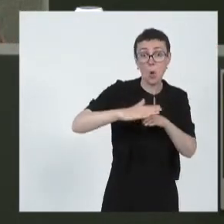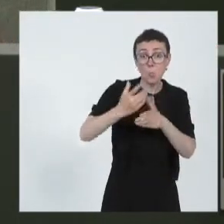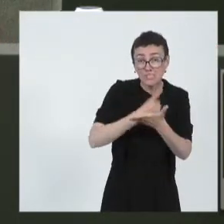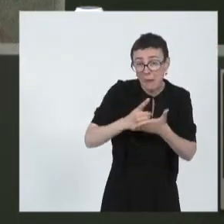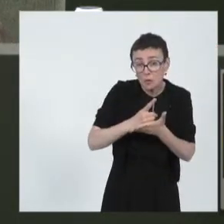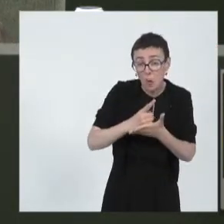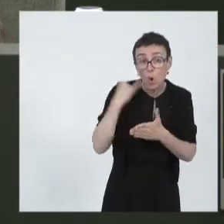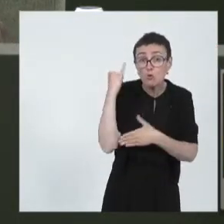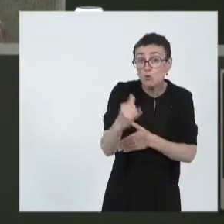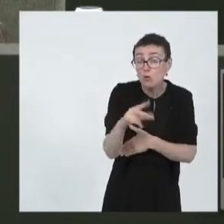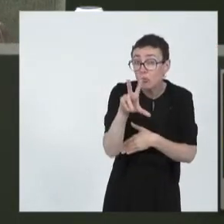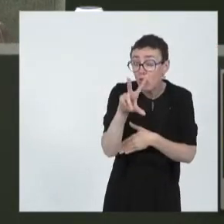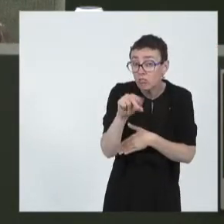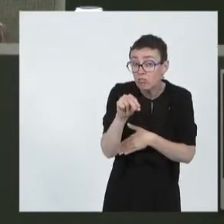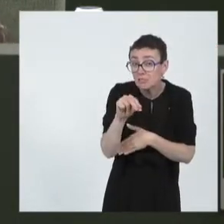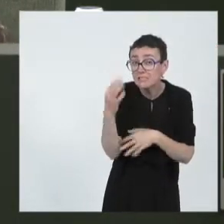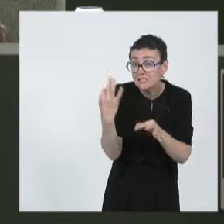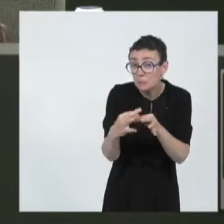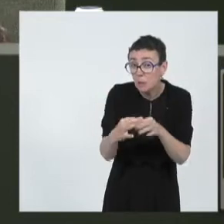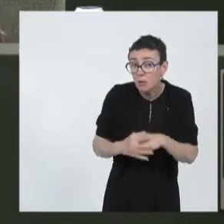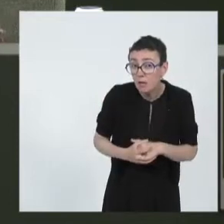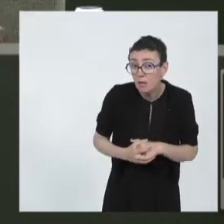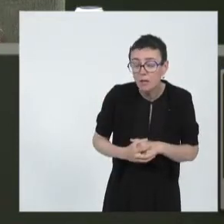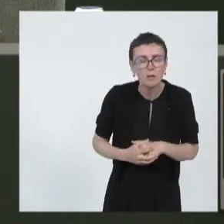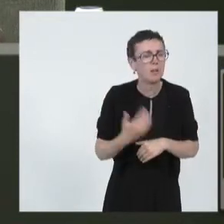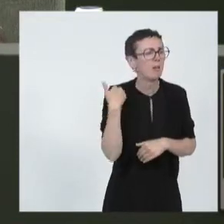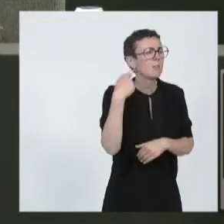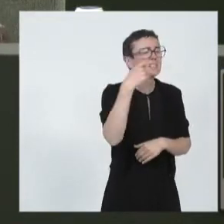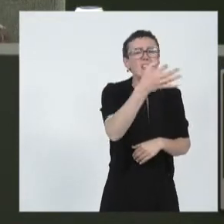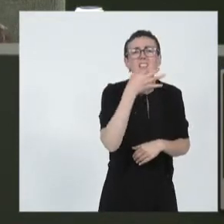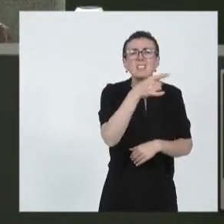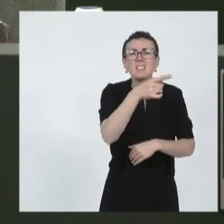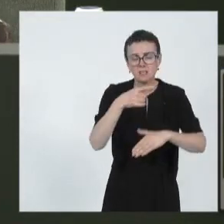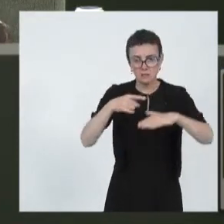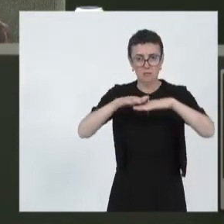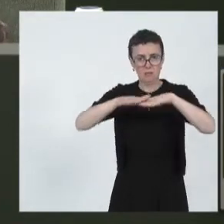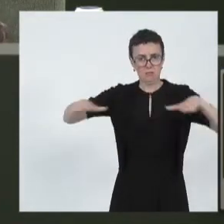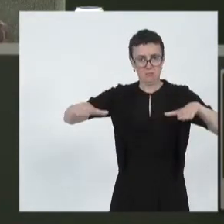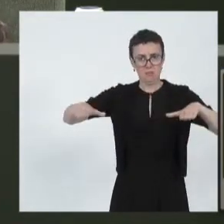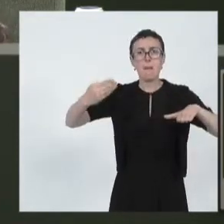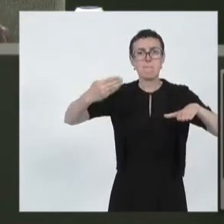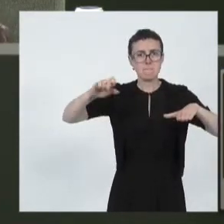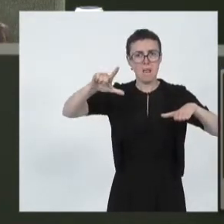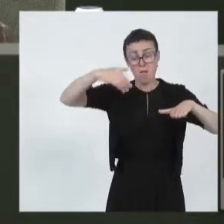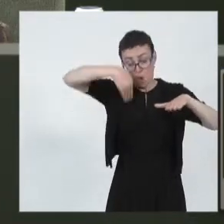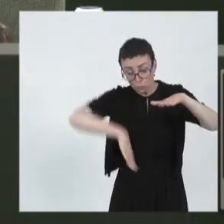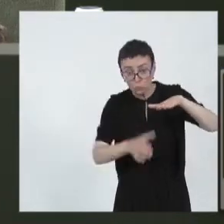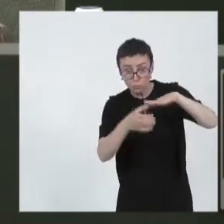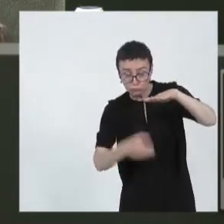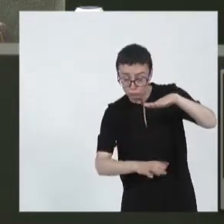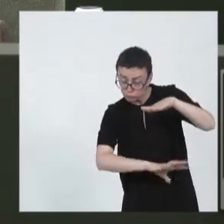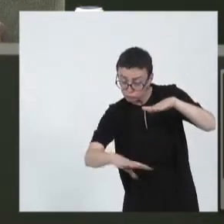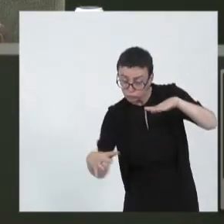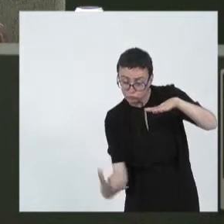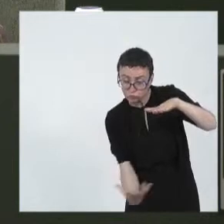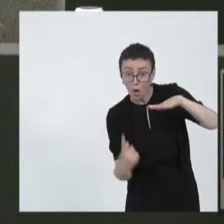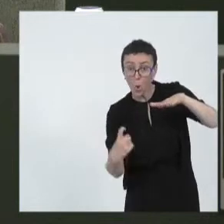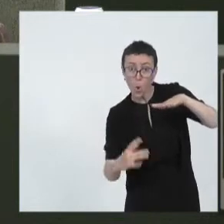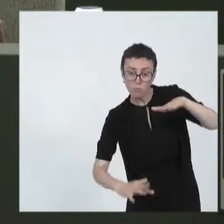le vice-président, les nappes d'eau dans la métropole ne se rechargent plus suffisamment. Depuis 2017, les périodes de recharge sont moitié plus